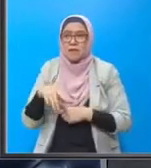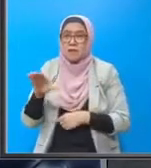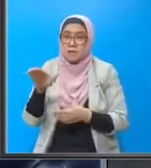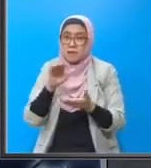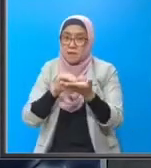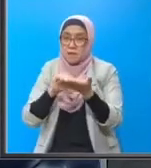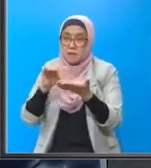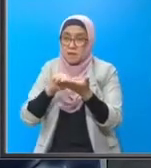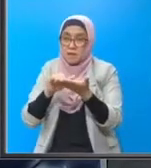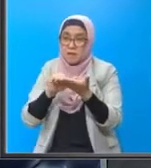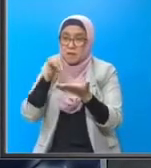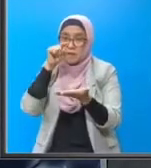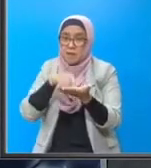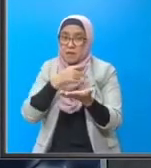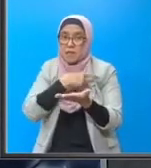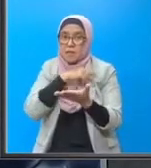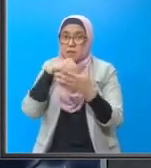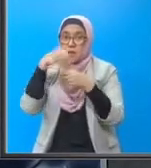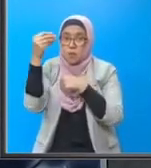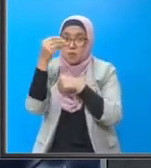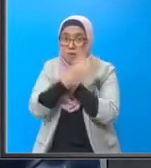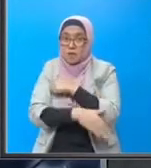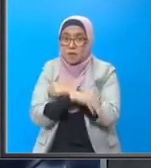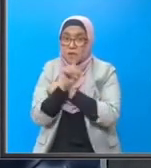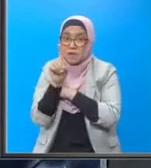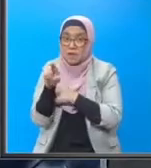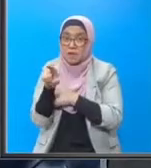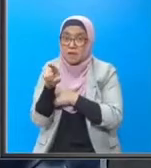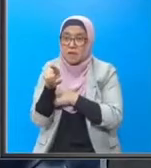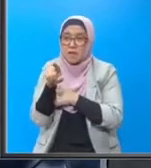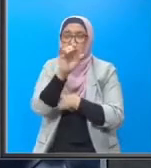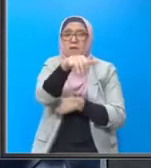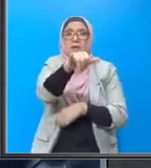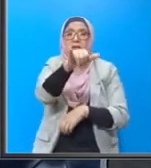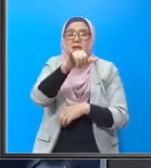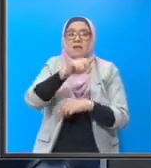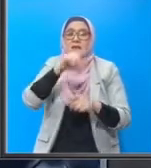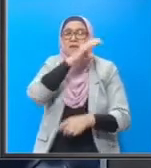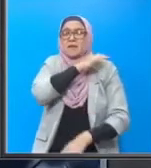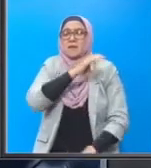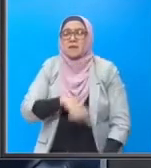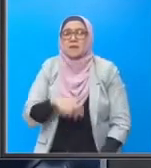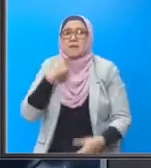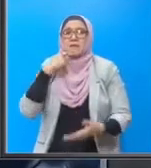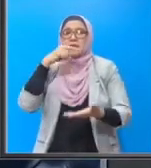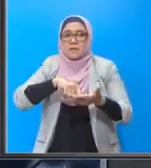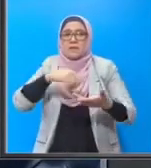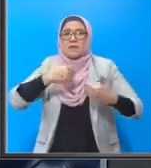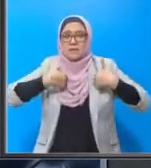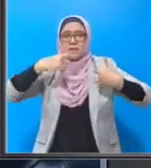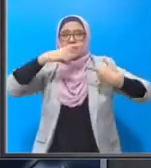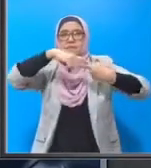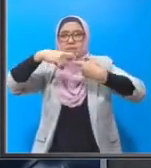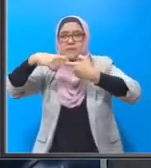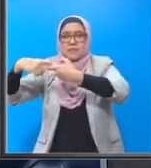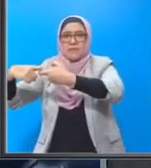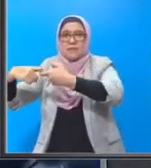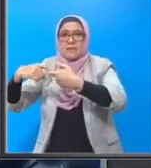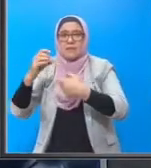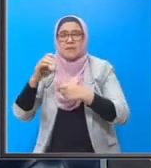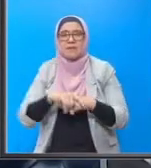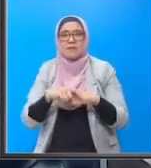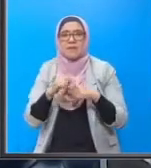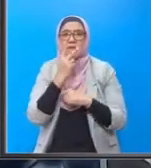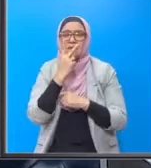Negeri Oh iya-iya Tibet pengurus si dia ada kaitan Tambak Coba tengok